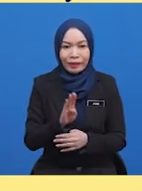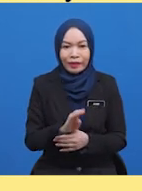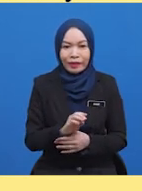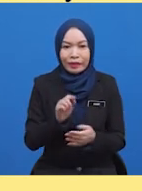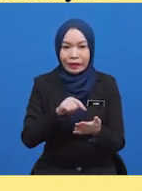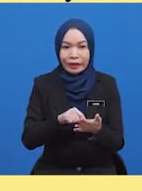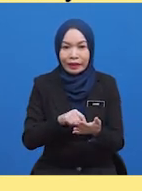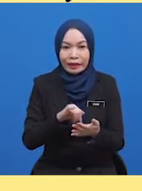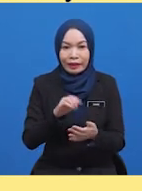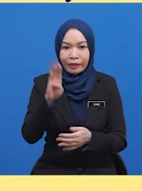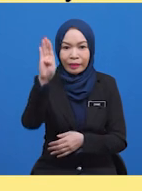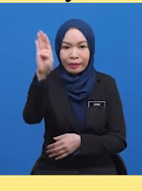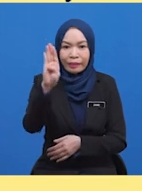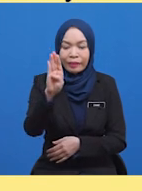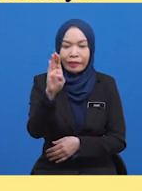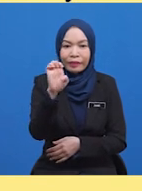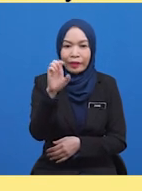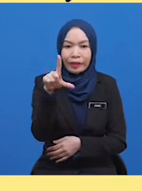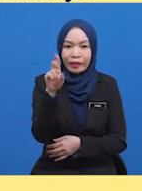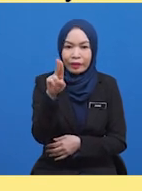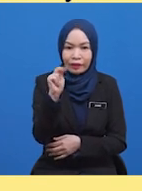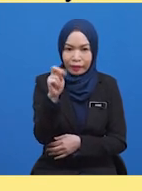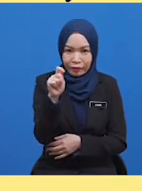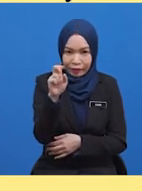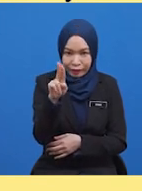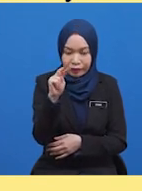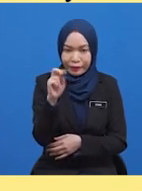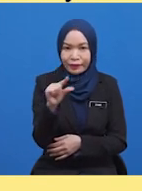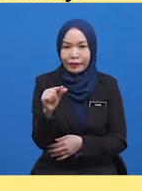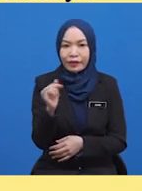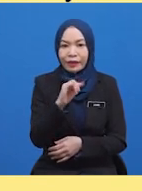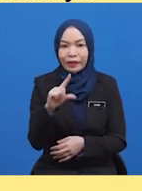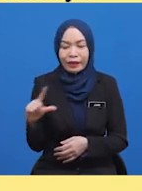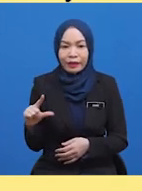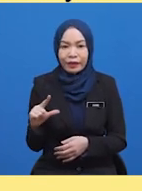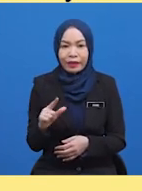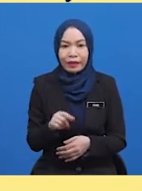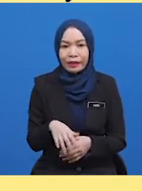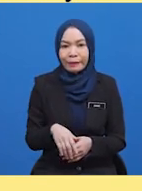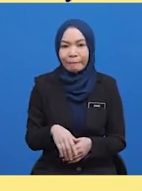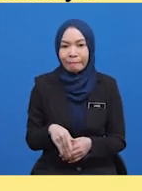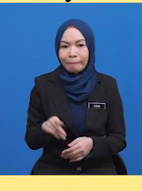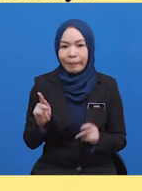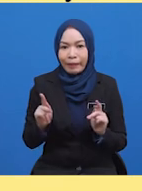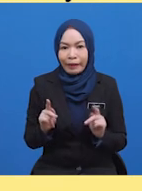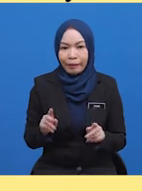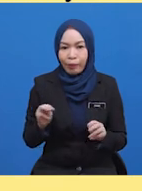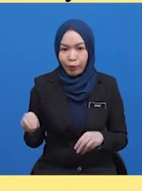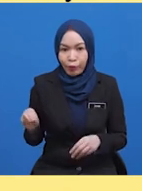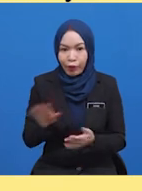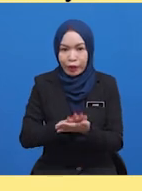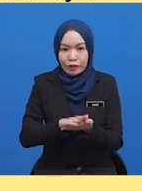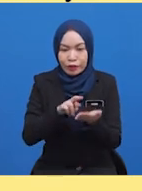murid darjah 6 dari sekolah rendah kerajaan timbang phase Dia